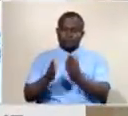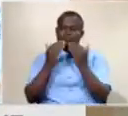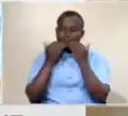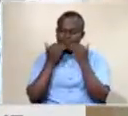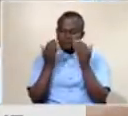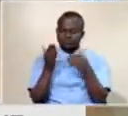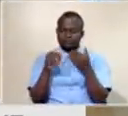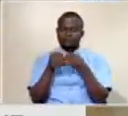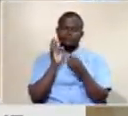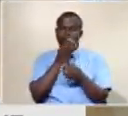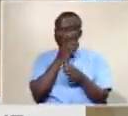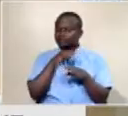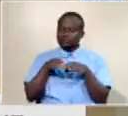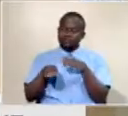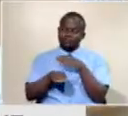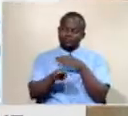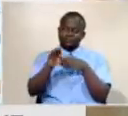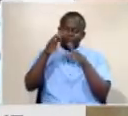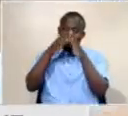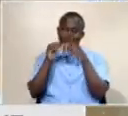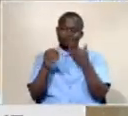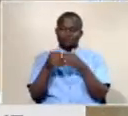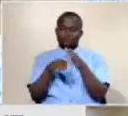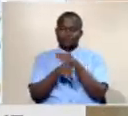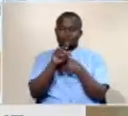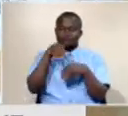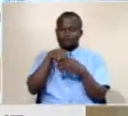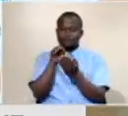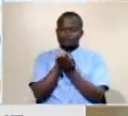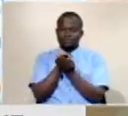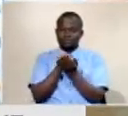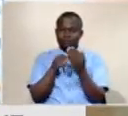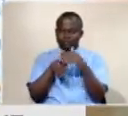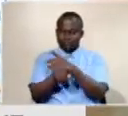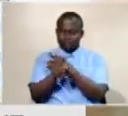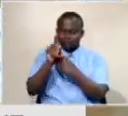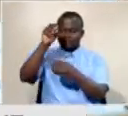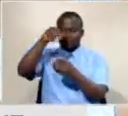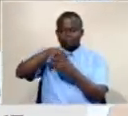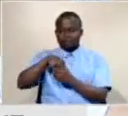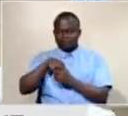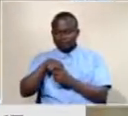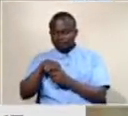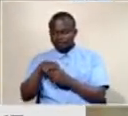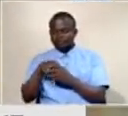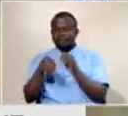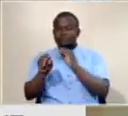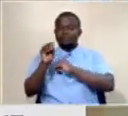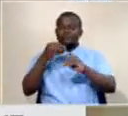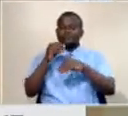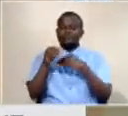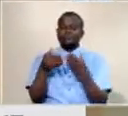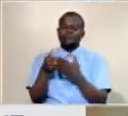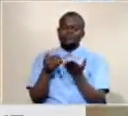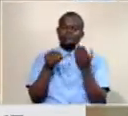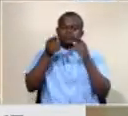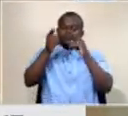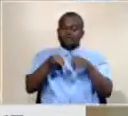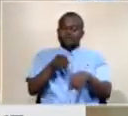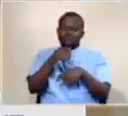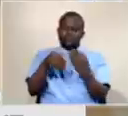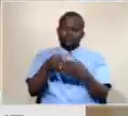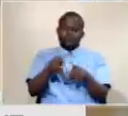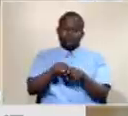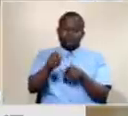zihari amazi arazinjira mu nzu yinjira mu banki yinjira mu bacuruzi agira muri cave